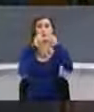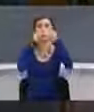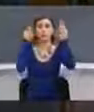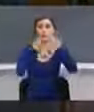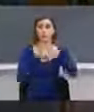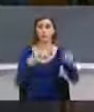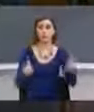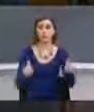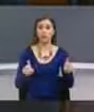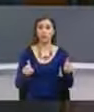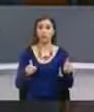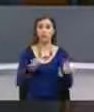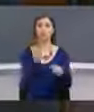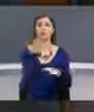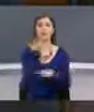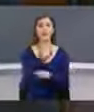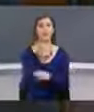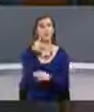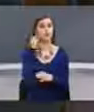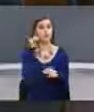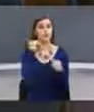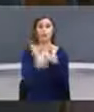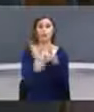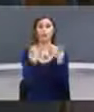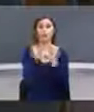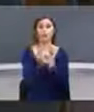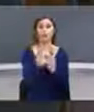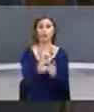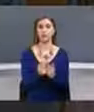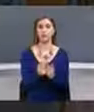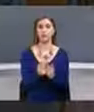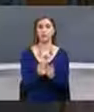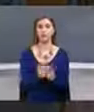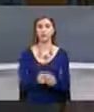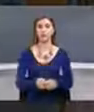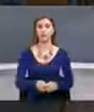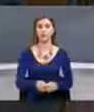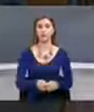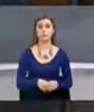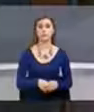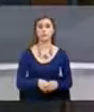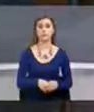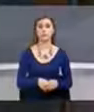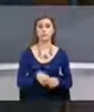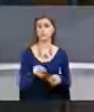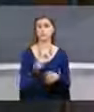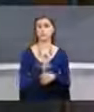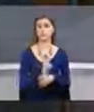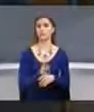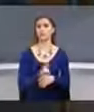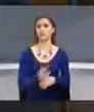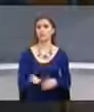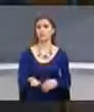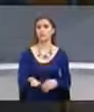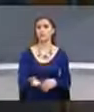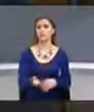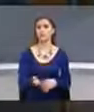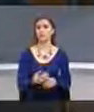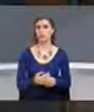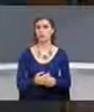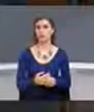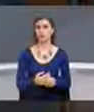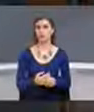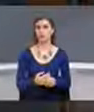përfaqësimi gjinor të jetë i këtij proporcioni. Pra kjo në një farë mënyrë është një farë mashtrimi, sepse